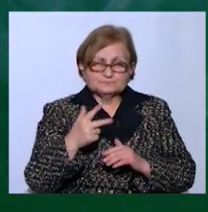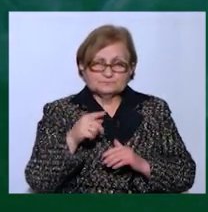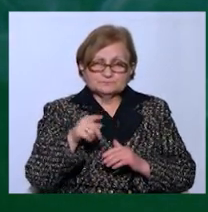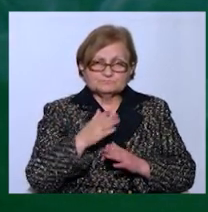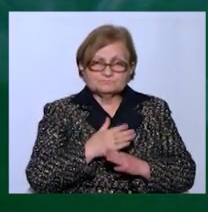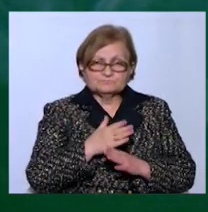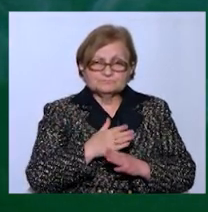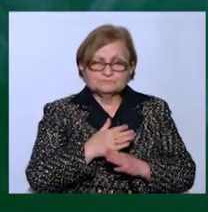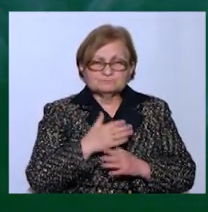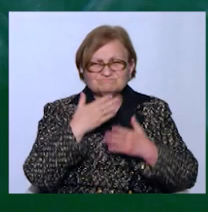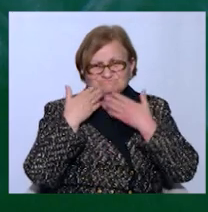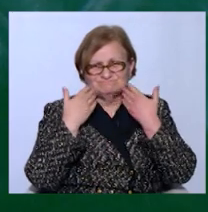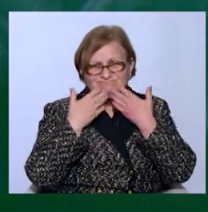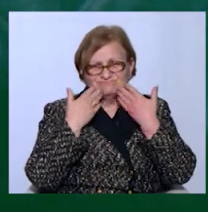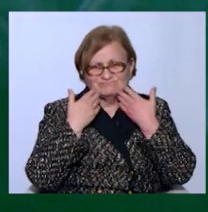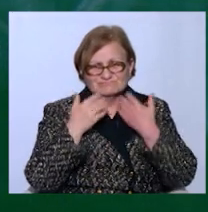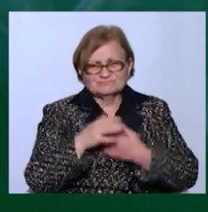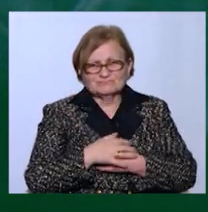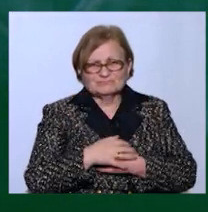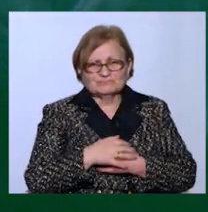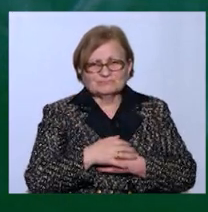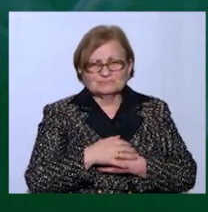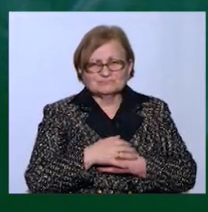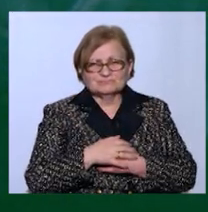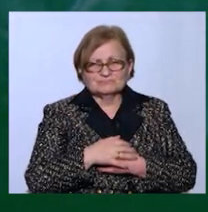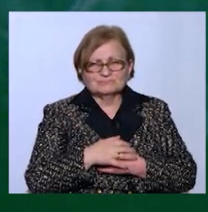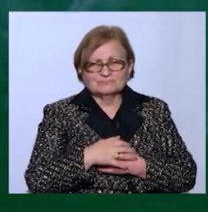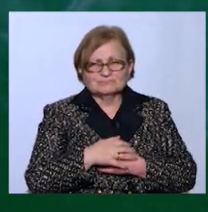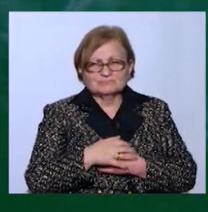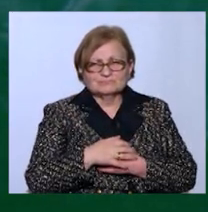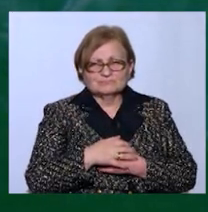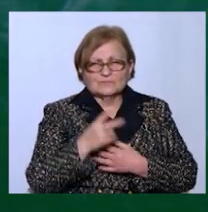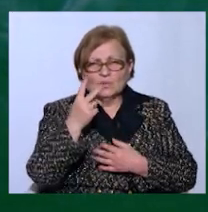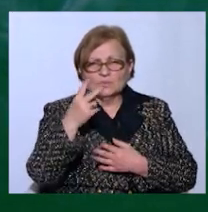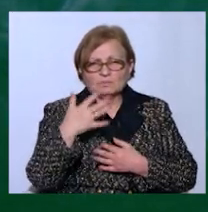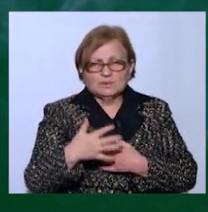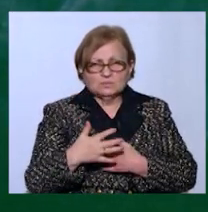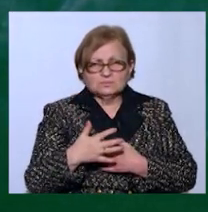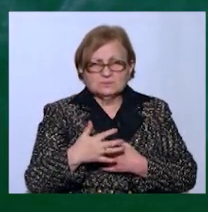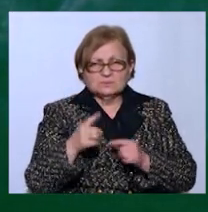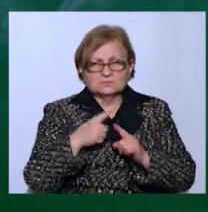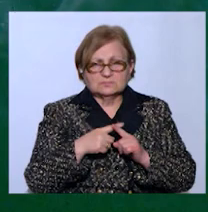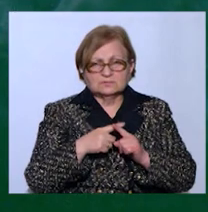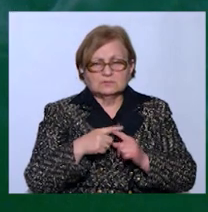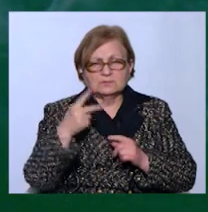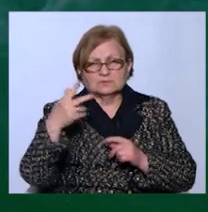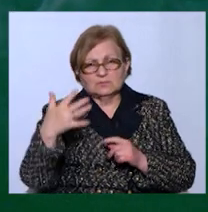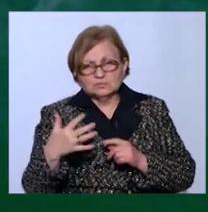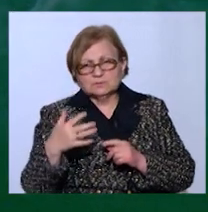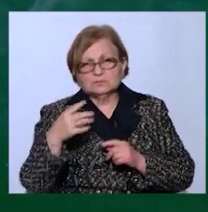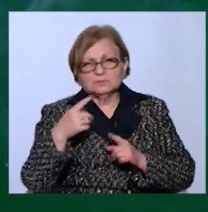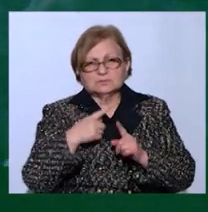არის მარტივი 2/5 იყო, კი ბატონო? ეს არის რა? 2/5 დამატებული